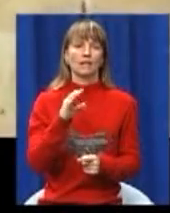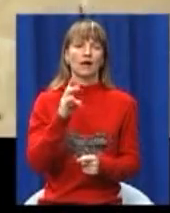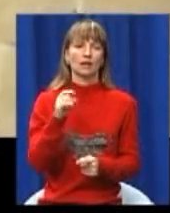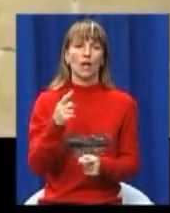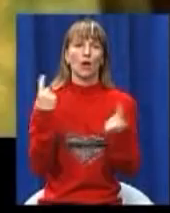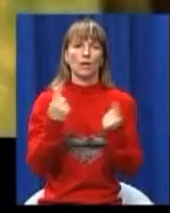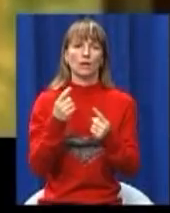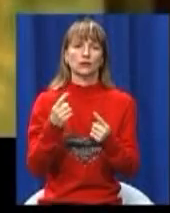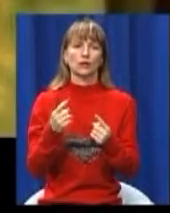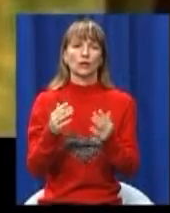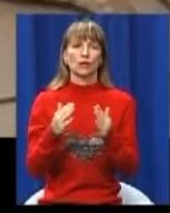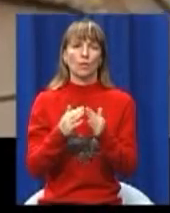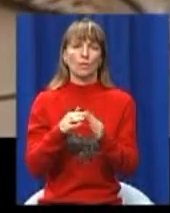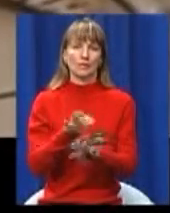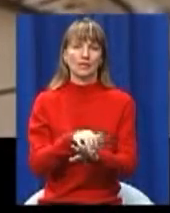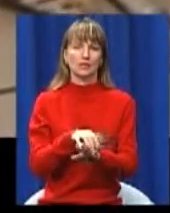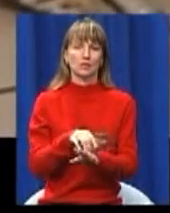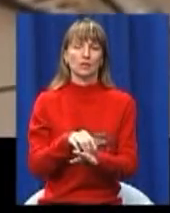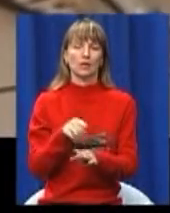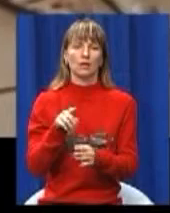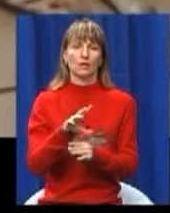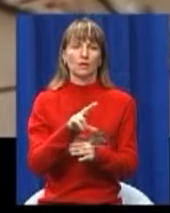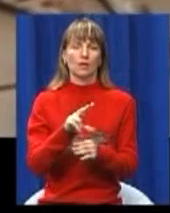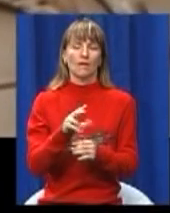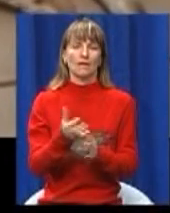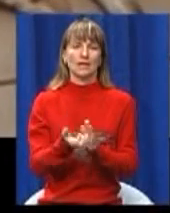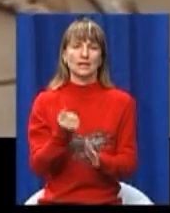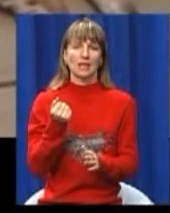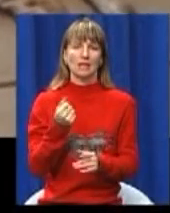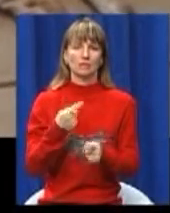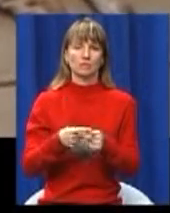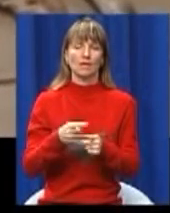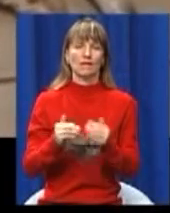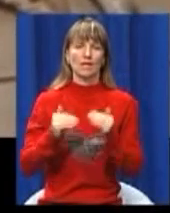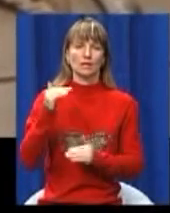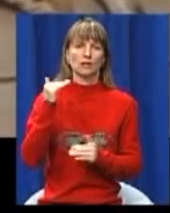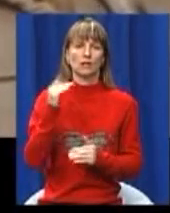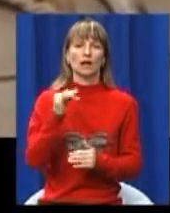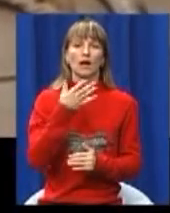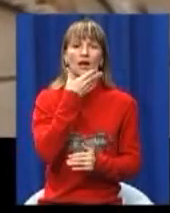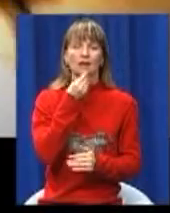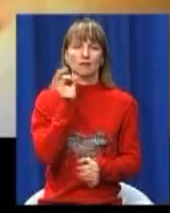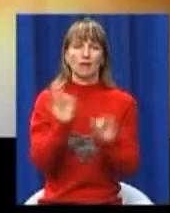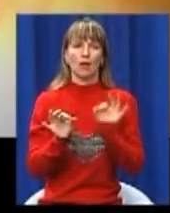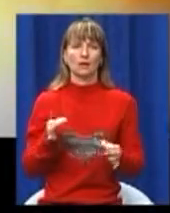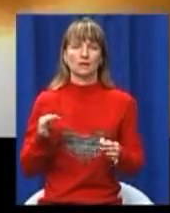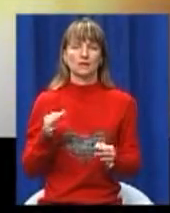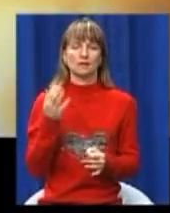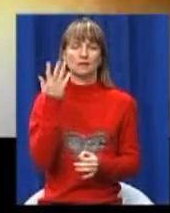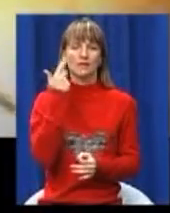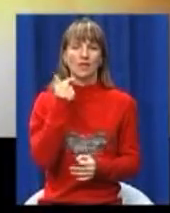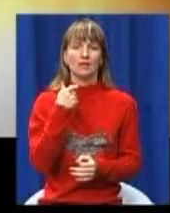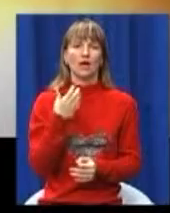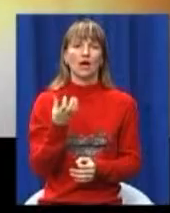від дикої африканки Саванна успадкувала високий зріст – до 60 см і розкішне плямисте забарвлення. А ще любов